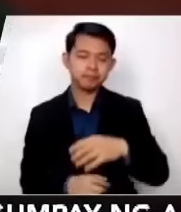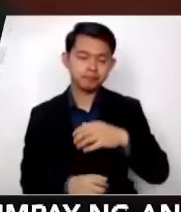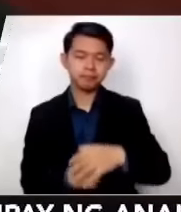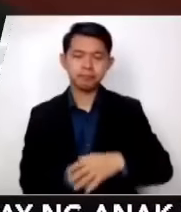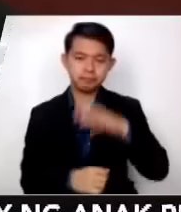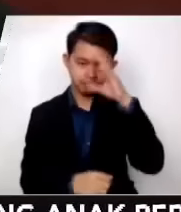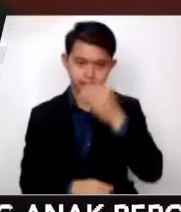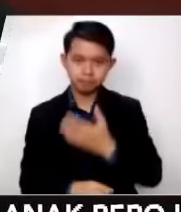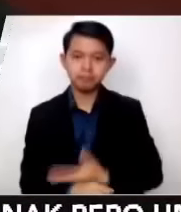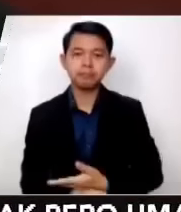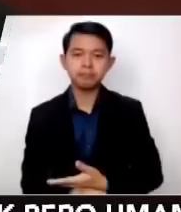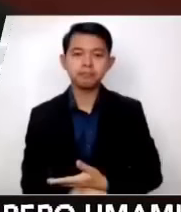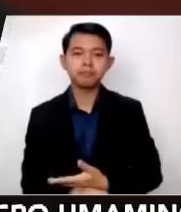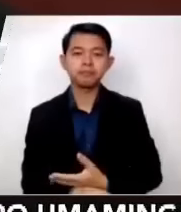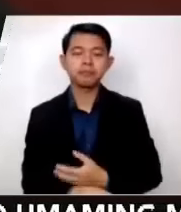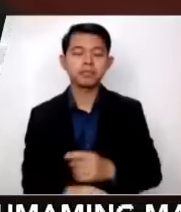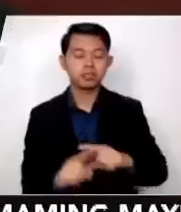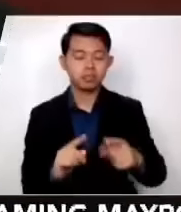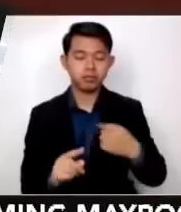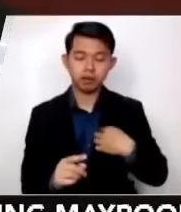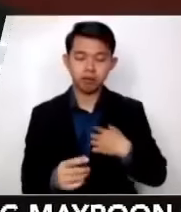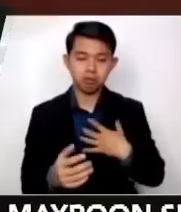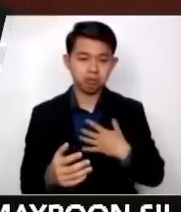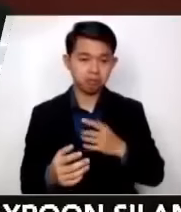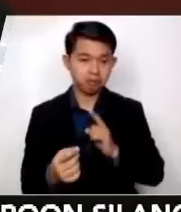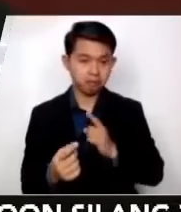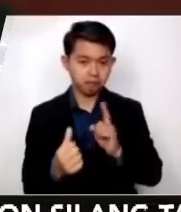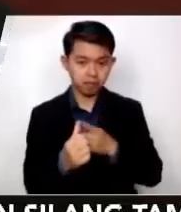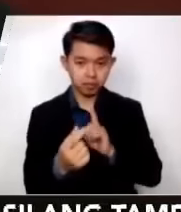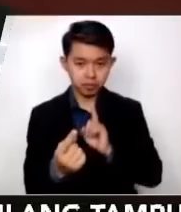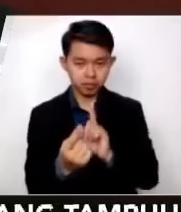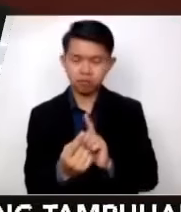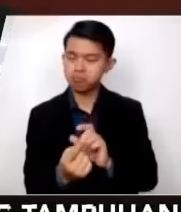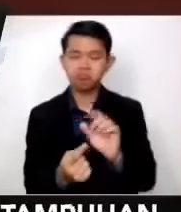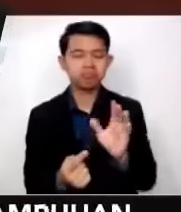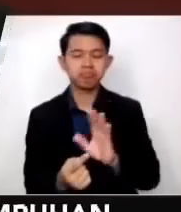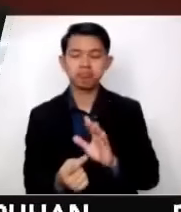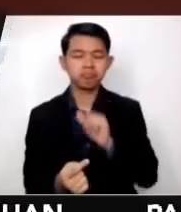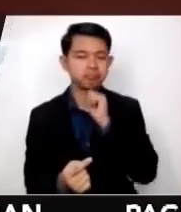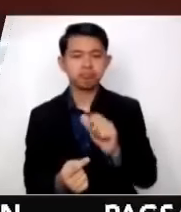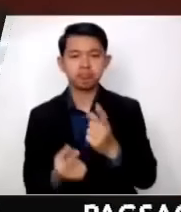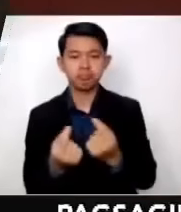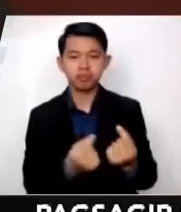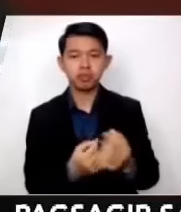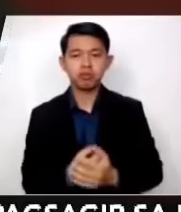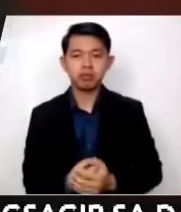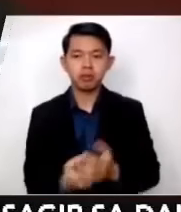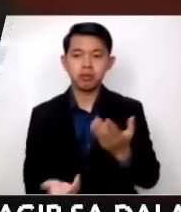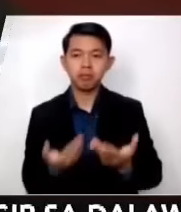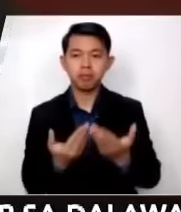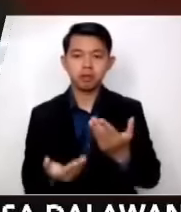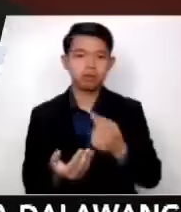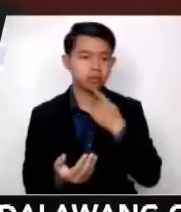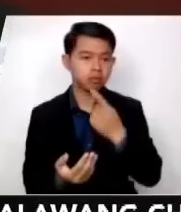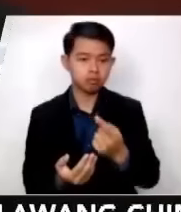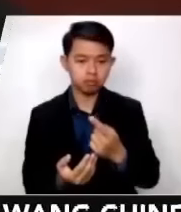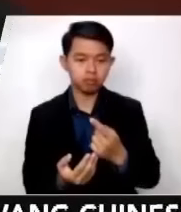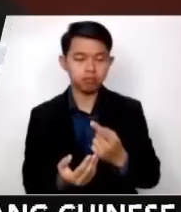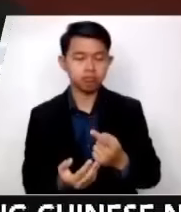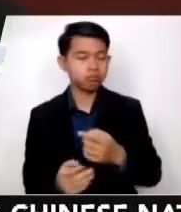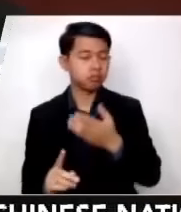ko talaga gagawin espcially now sa mga nangyayari Baka mamaya sabihin ako na porket nanalo na parang ba na